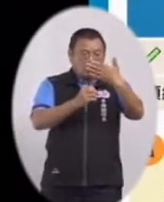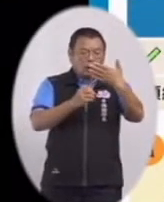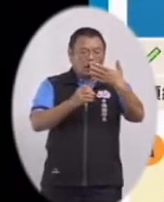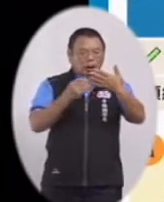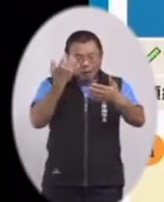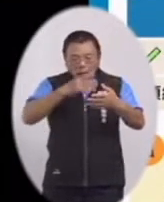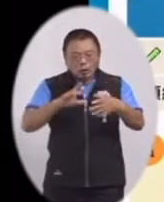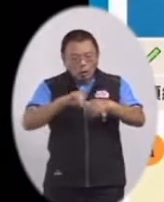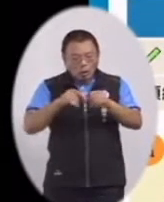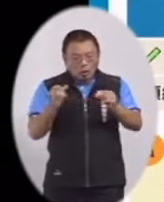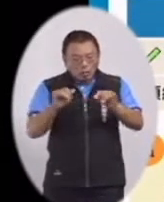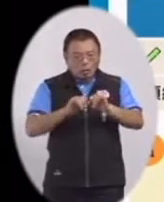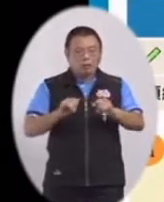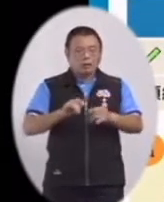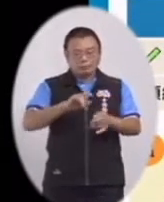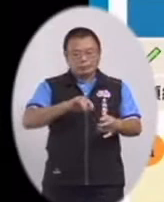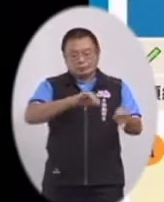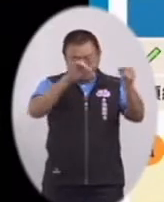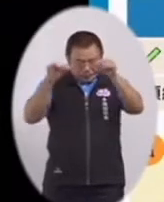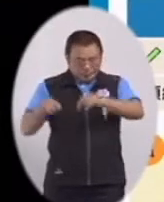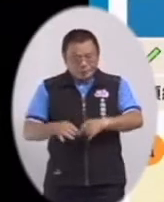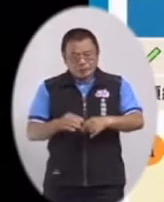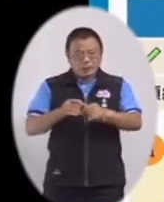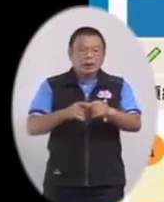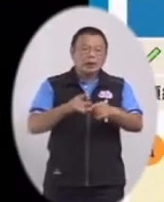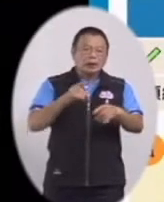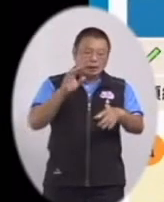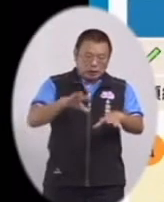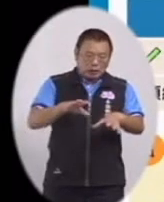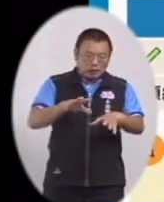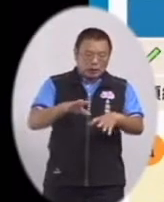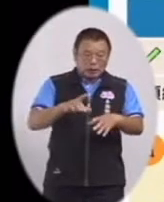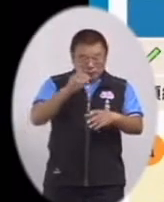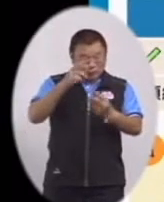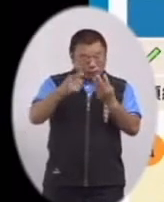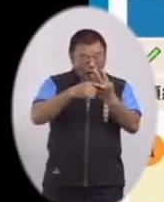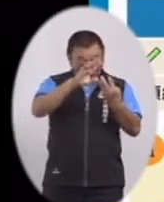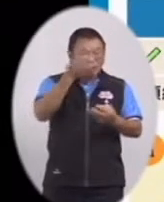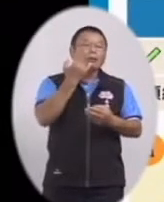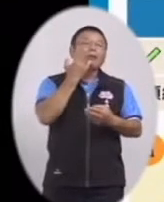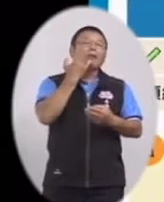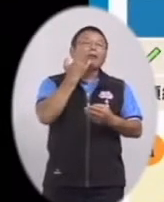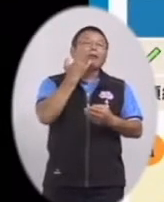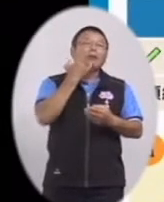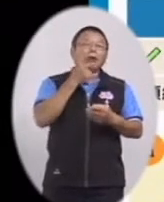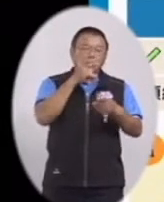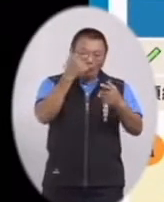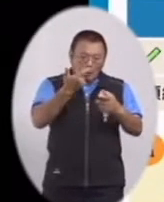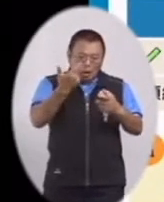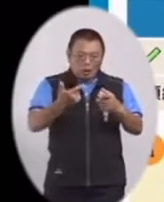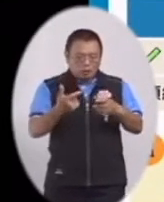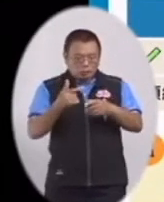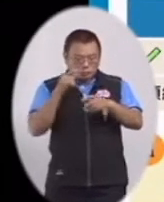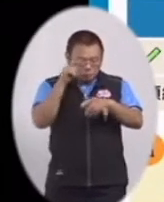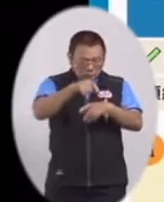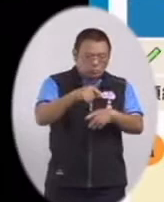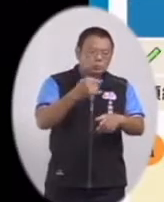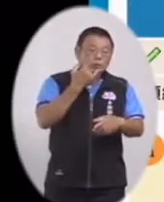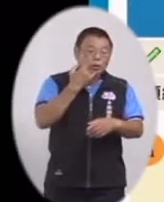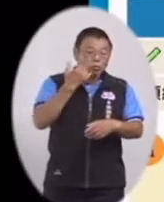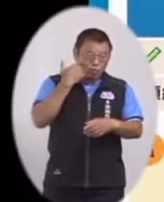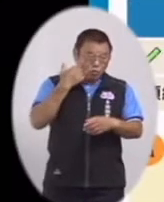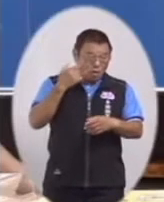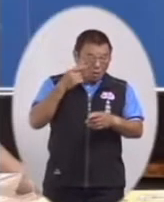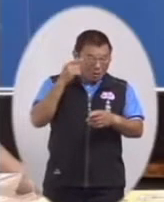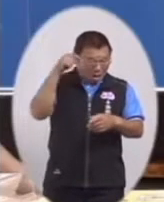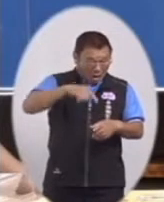临时有事情，没关系哈，预约当日现场的时间都可以施打哈。那如果你预约当天没办